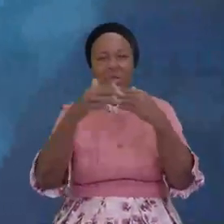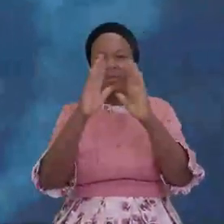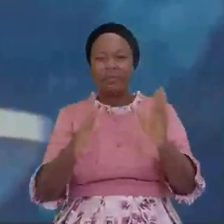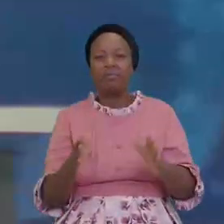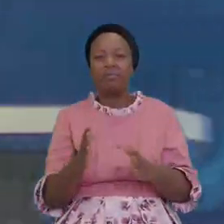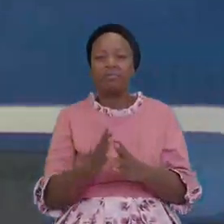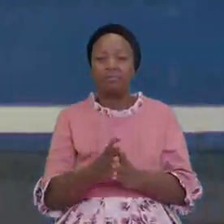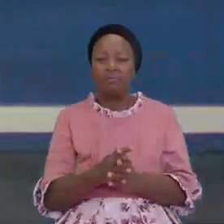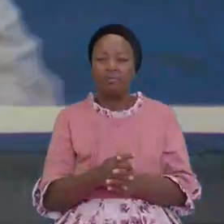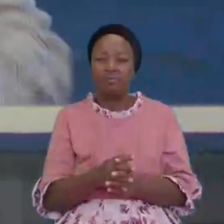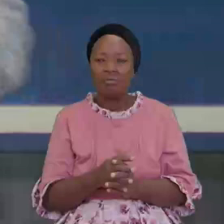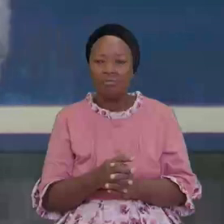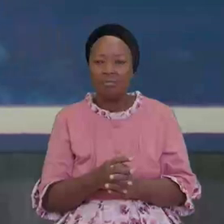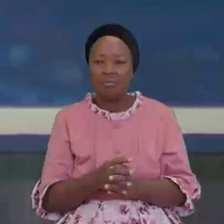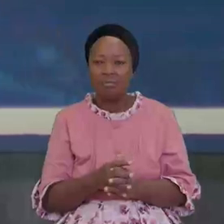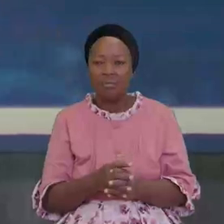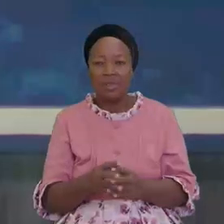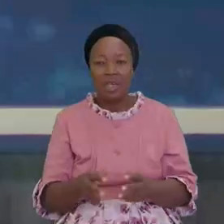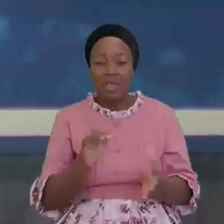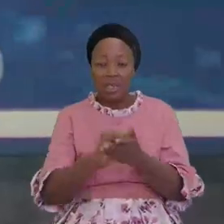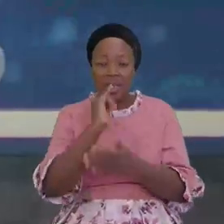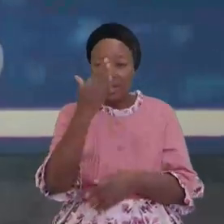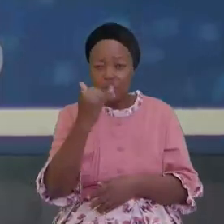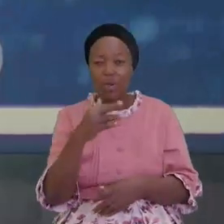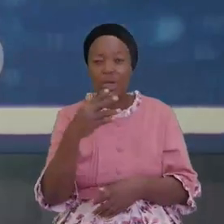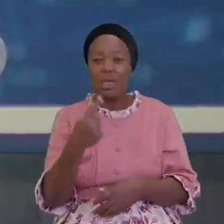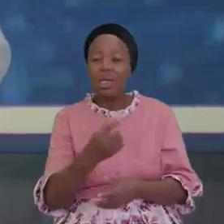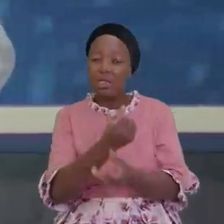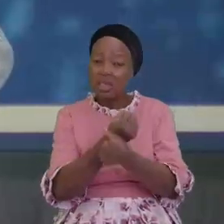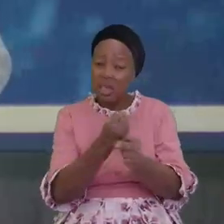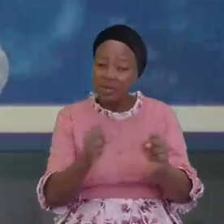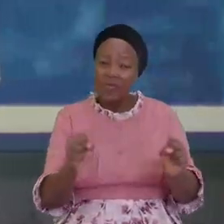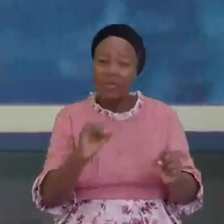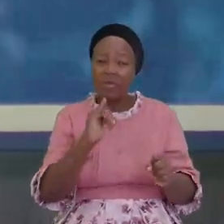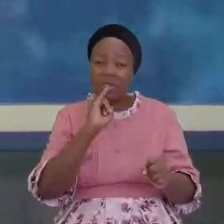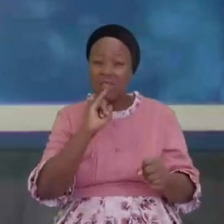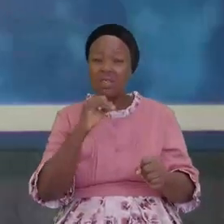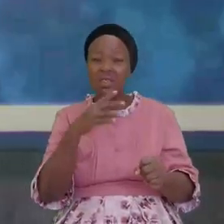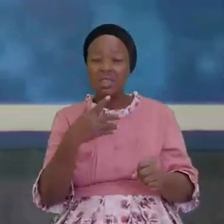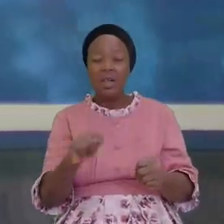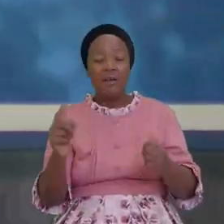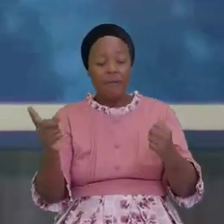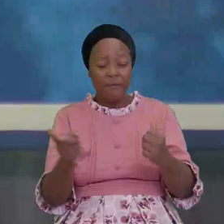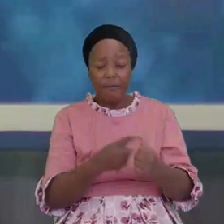Mais si quelqu'un meurt dans le péché, pécheur, il n'ira jamais au ciel.